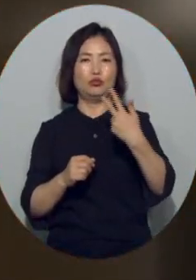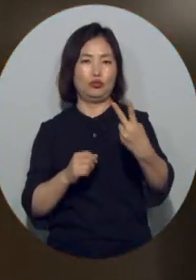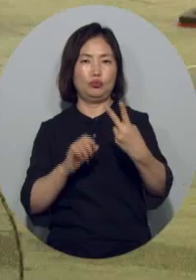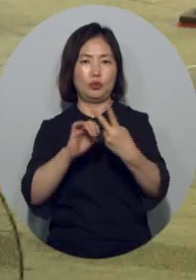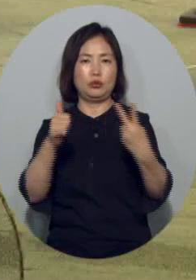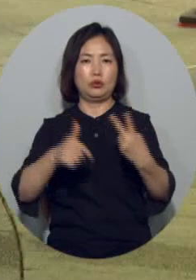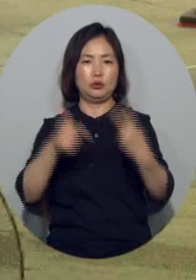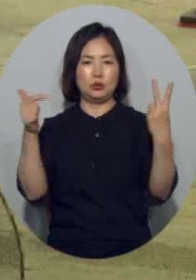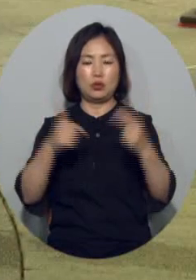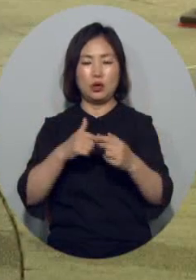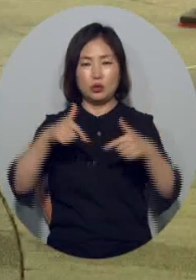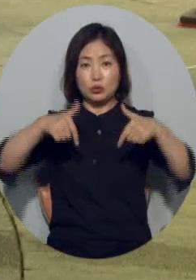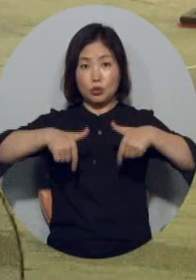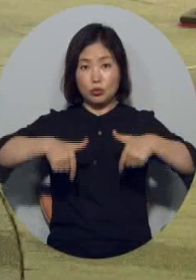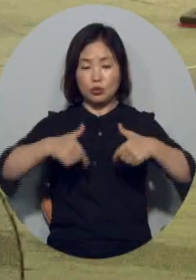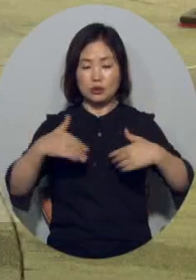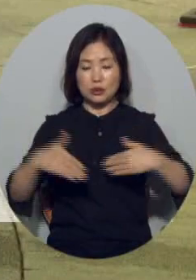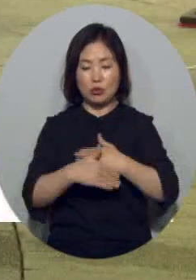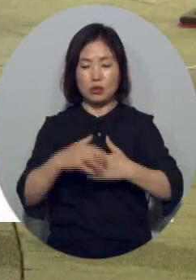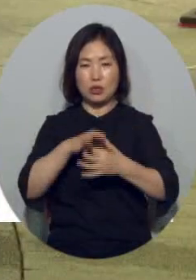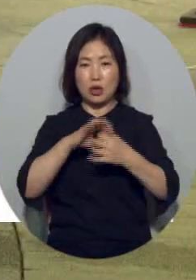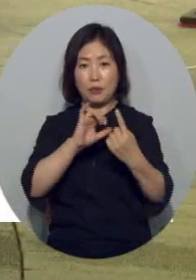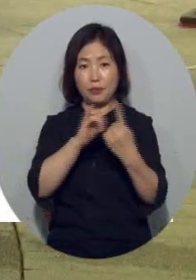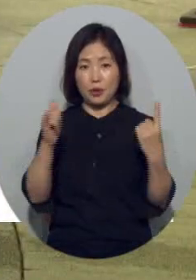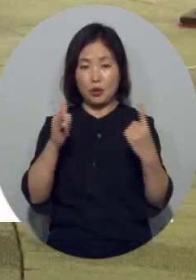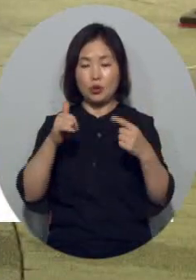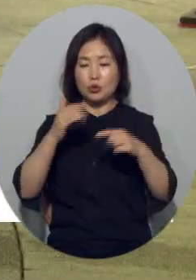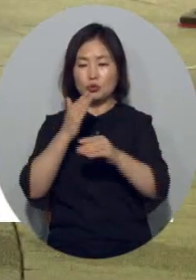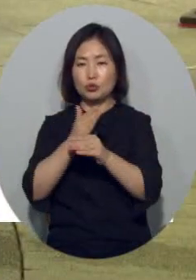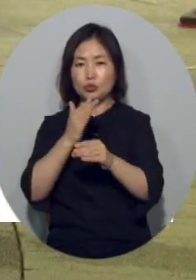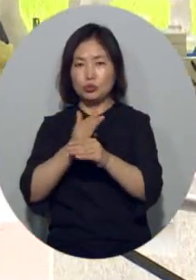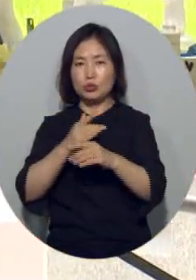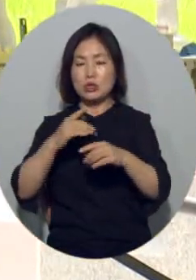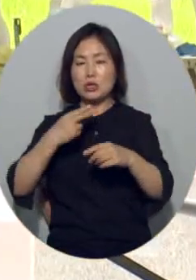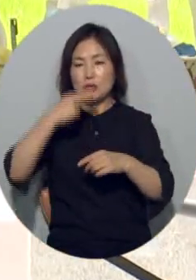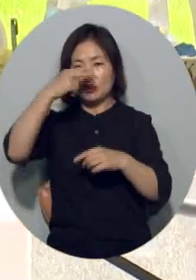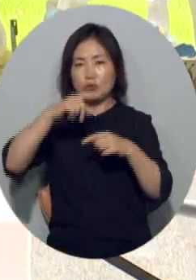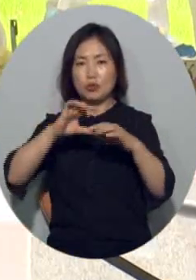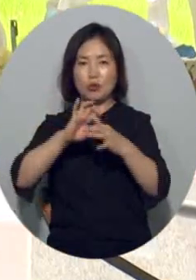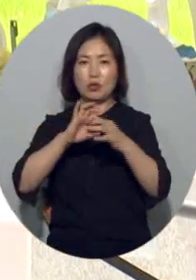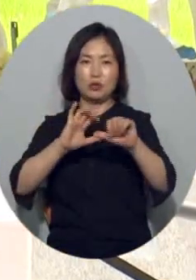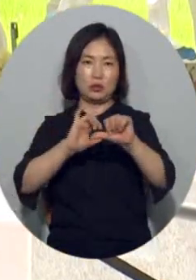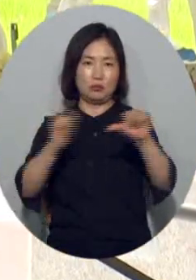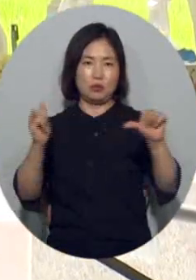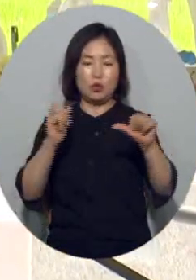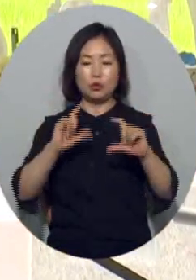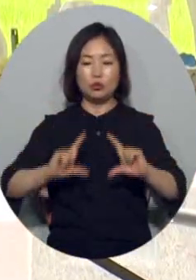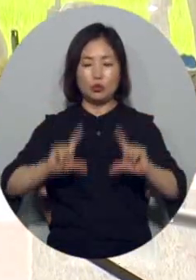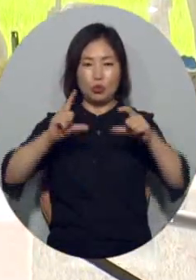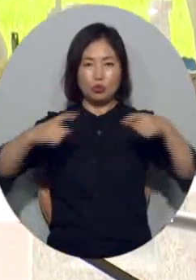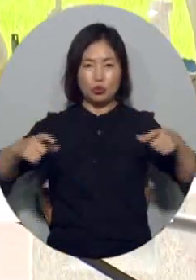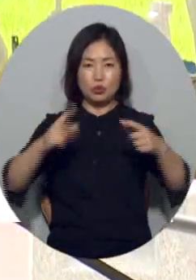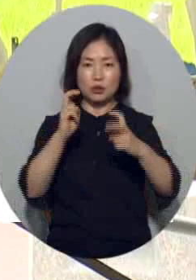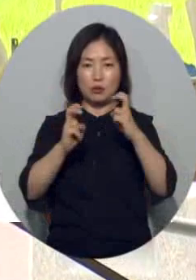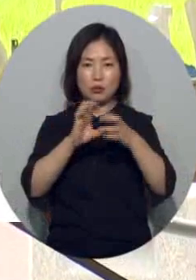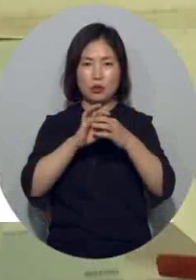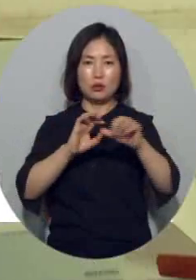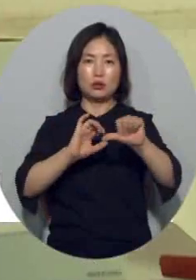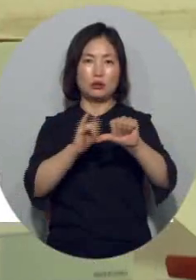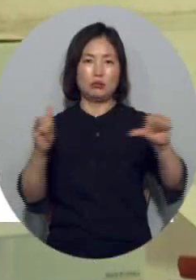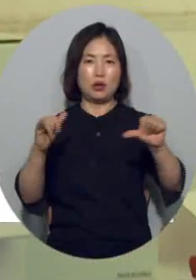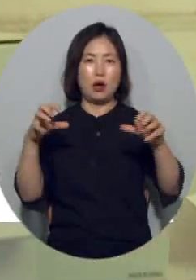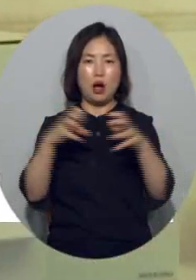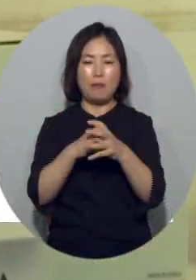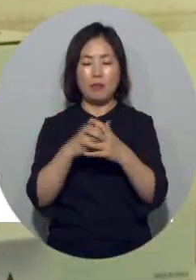늘었습니다. 서구 소재 사우나 관련 1명, 중구 소재 일반 주점 관련 5명, 동구 소재 사업장 관련 5명